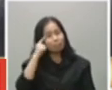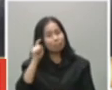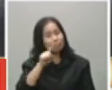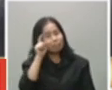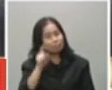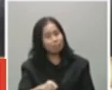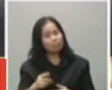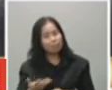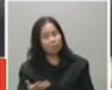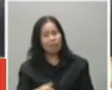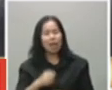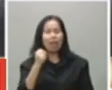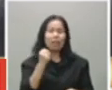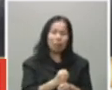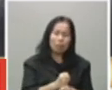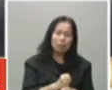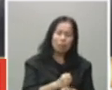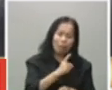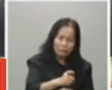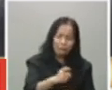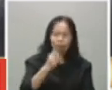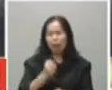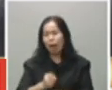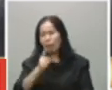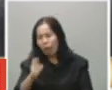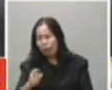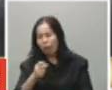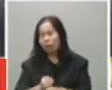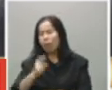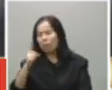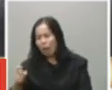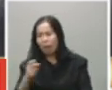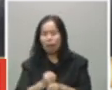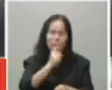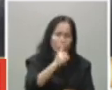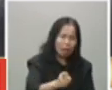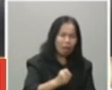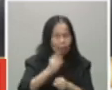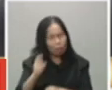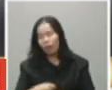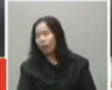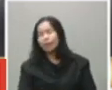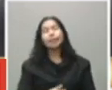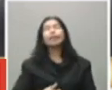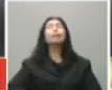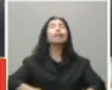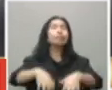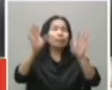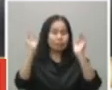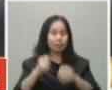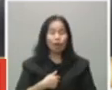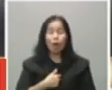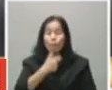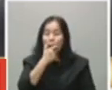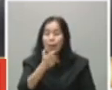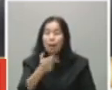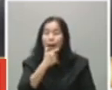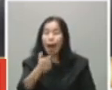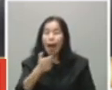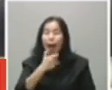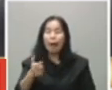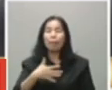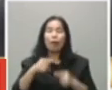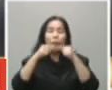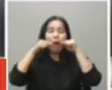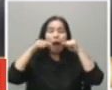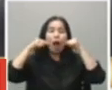มีแต่ทำอะไรก็แล้วแต่นี่มันเจ๊งคามือไปหมดช่างมันเถอะครับพูดมากเขาบอกว่าพูดมากปากฉีกถึงรู